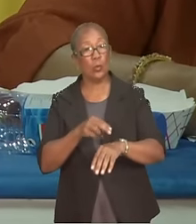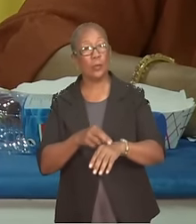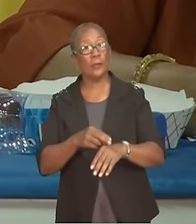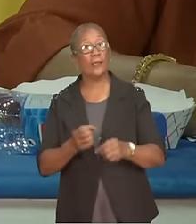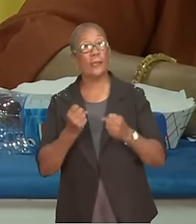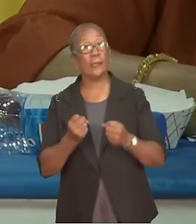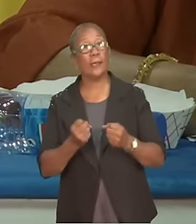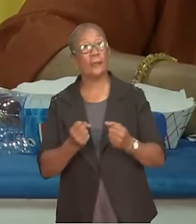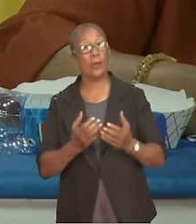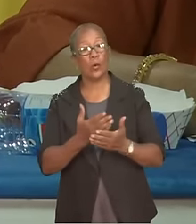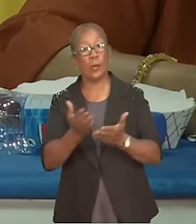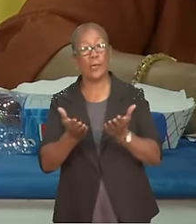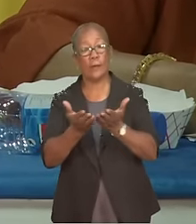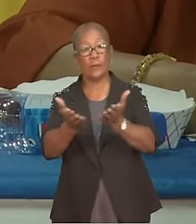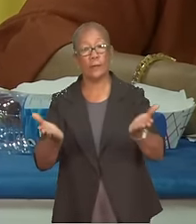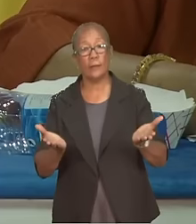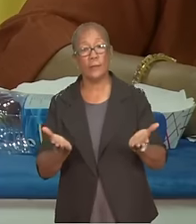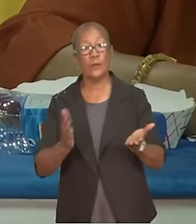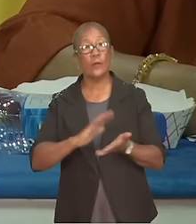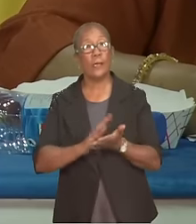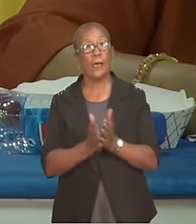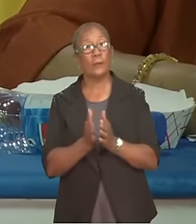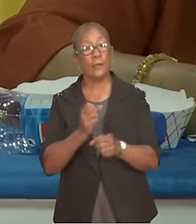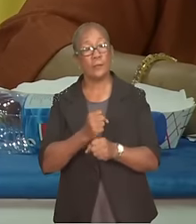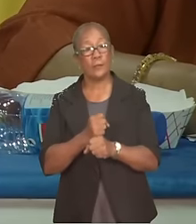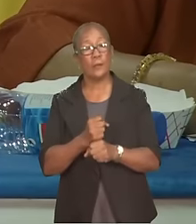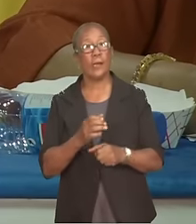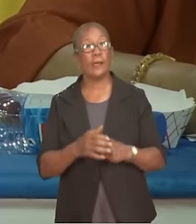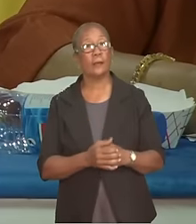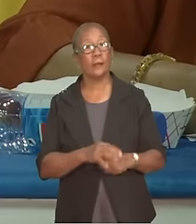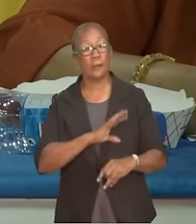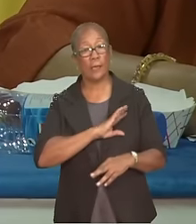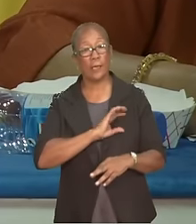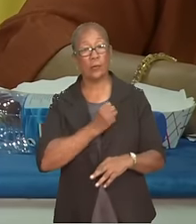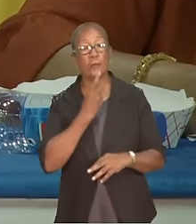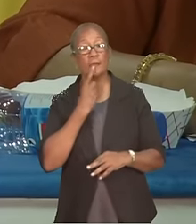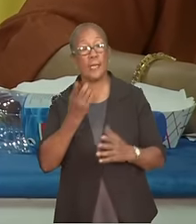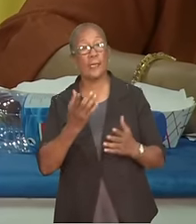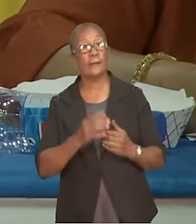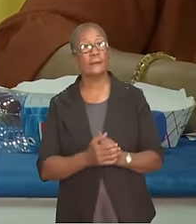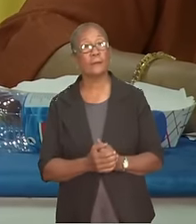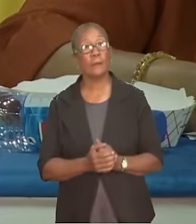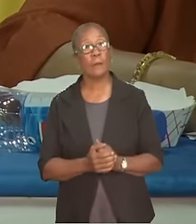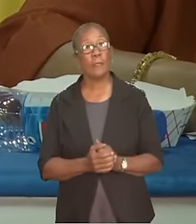worden afgeleverd voor de arbeidsmarkt. Ik kan u ook aangeven dat we